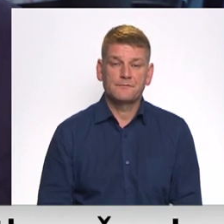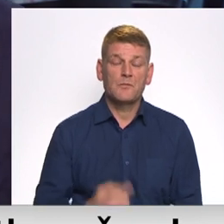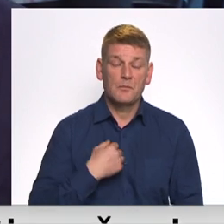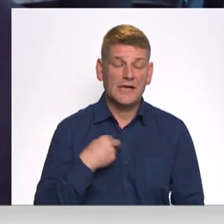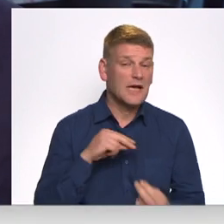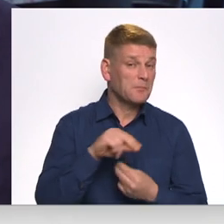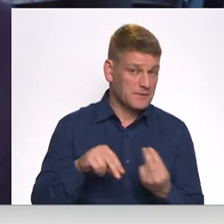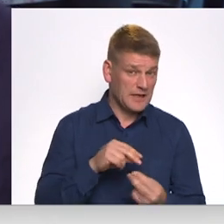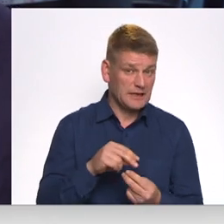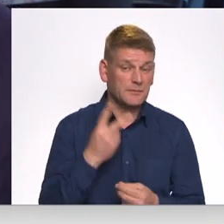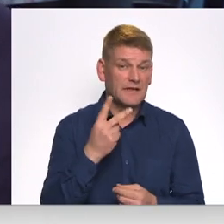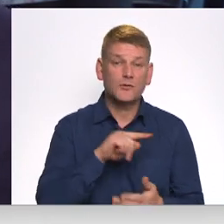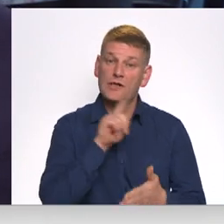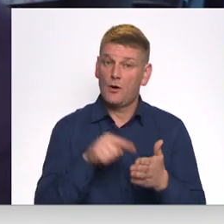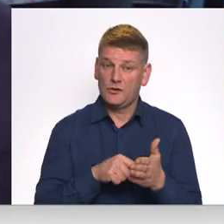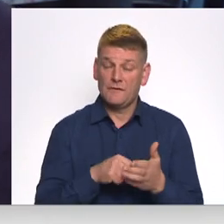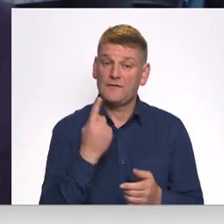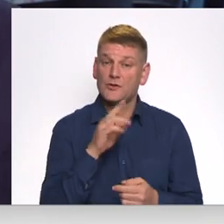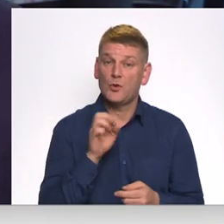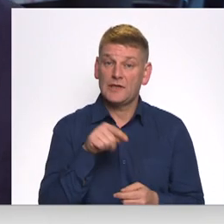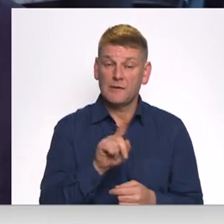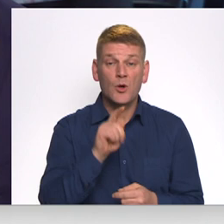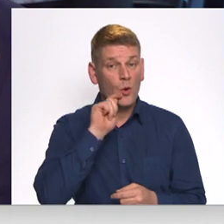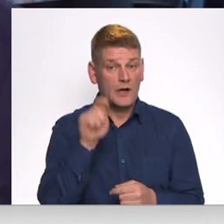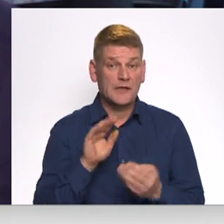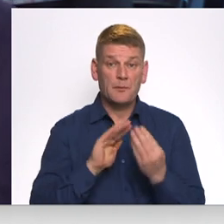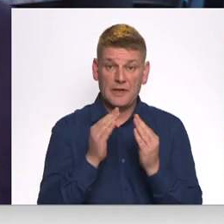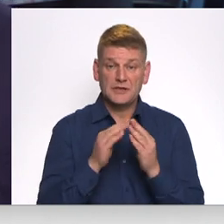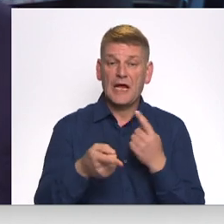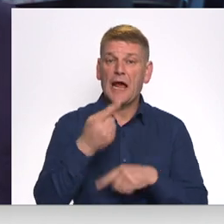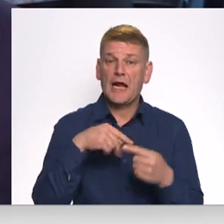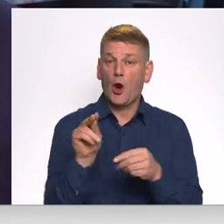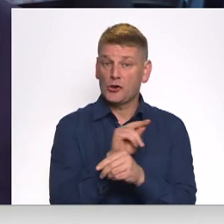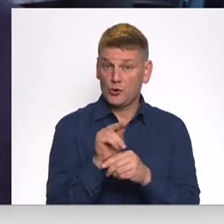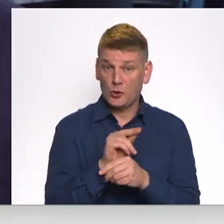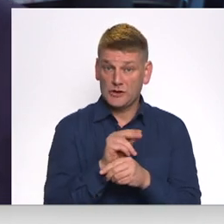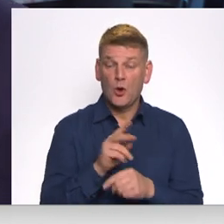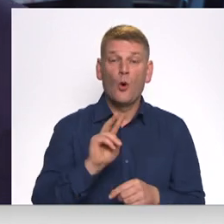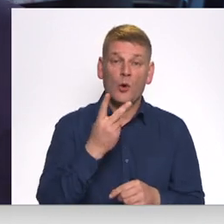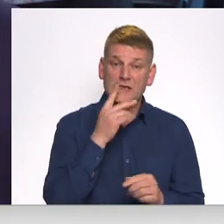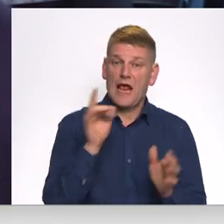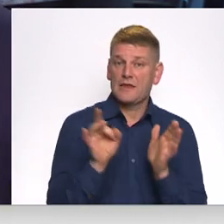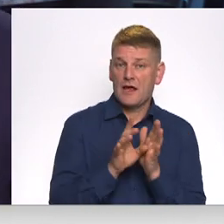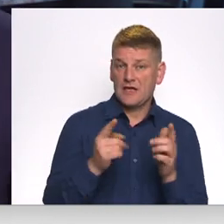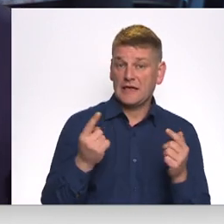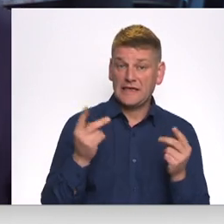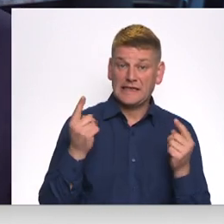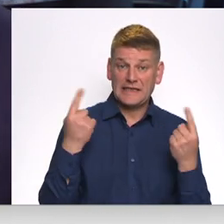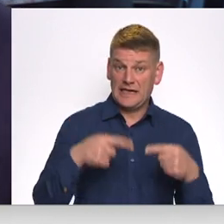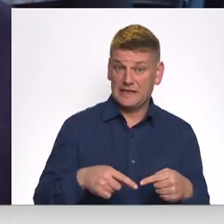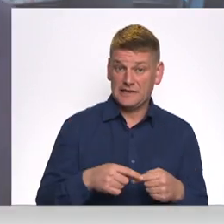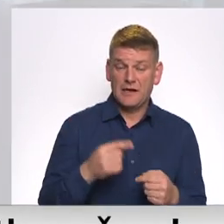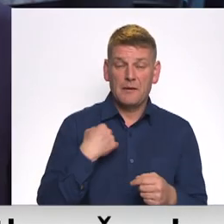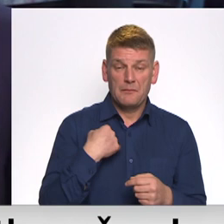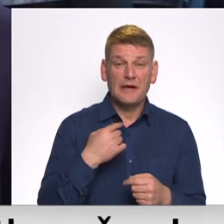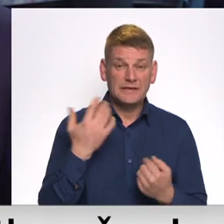Mēs apspriedām divus jautājumus. Viens no tiem ir Ukrainas pilsētu rekonstrukcija, bet otrs – enerģētikas krīze. Mēs